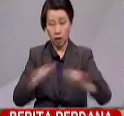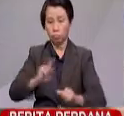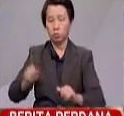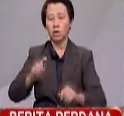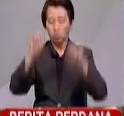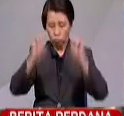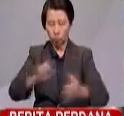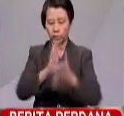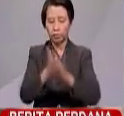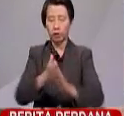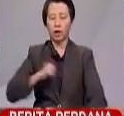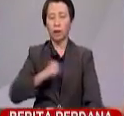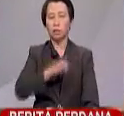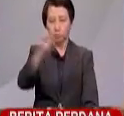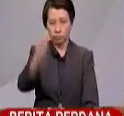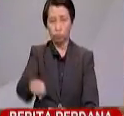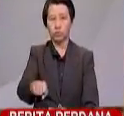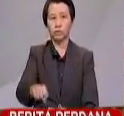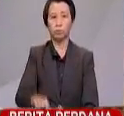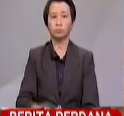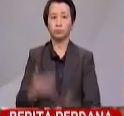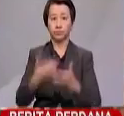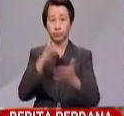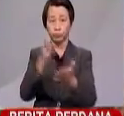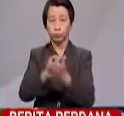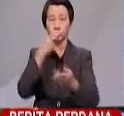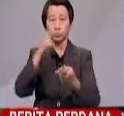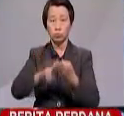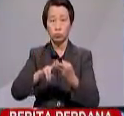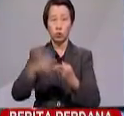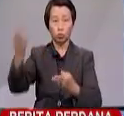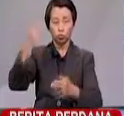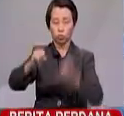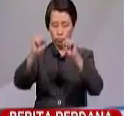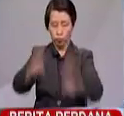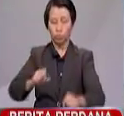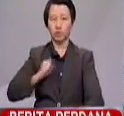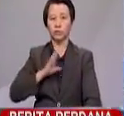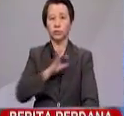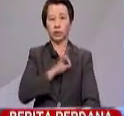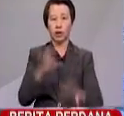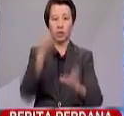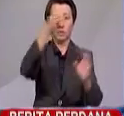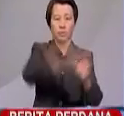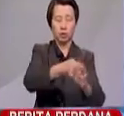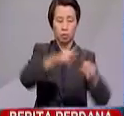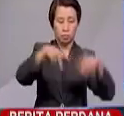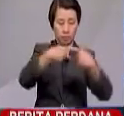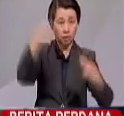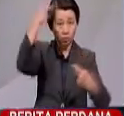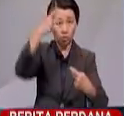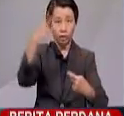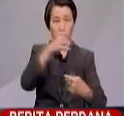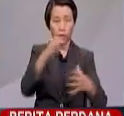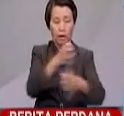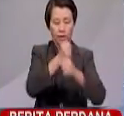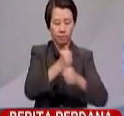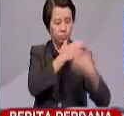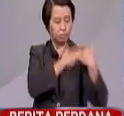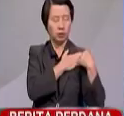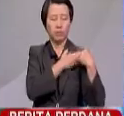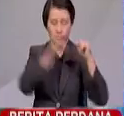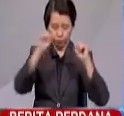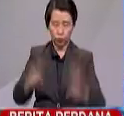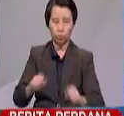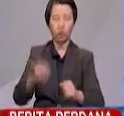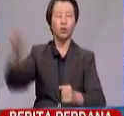sahaja. Sebelum ini, pekeliling terpakai membenarkan penjawat awam menyertai parti politik dan memegang jawatan